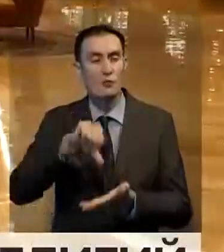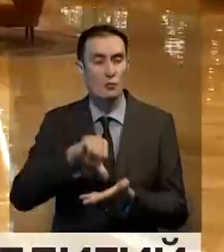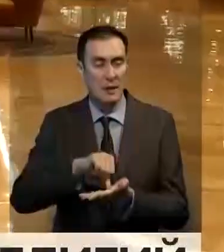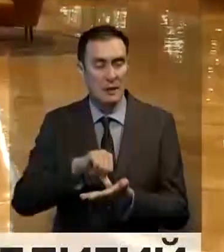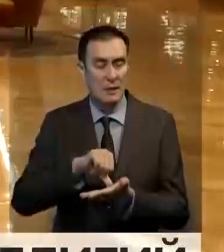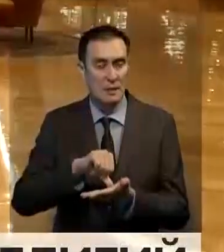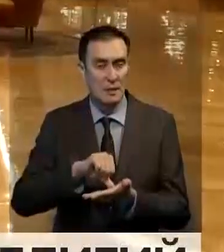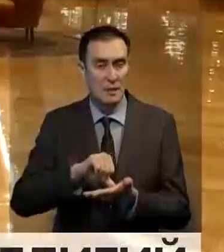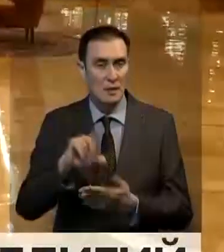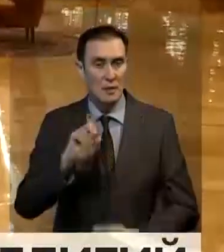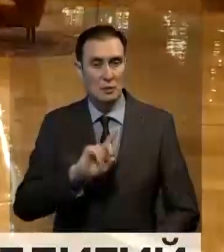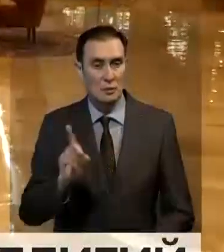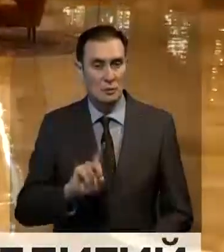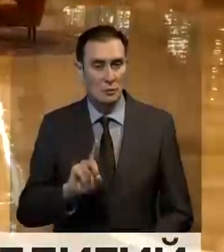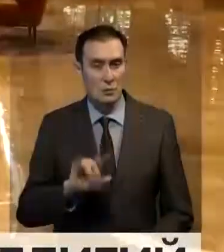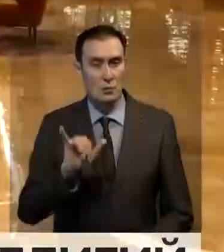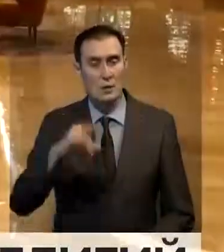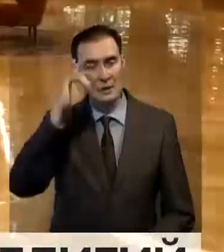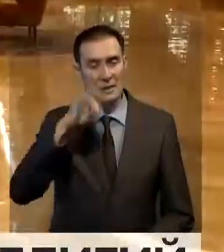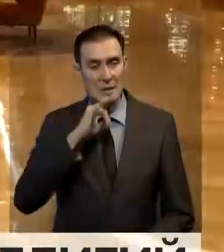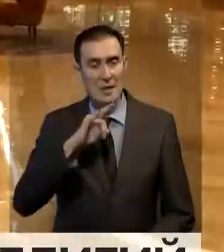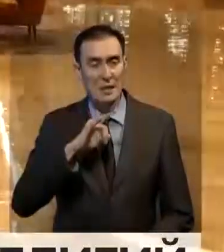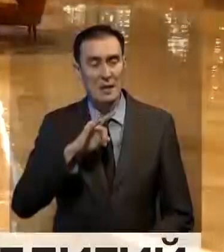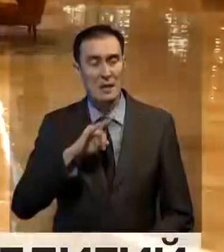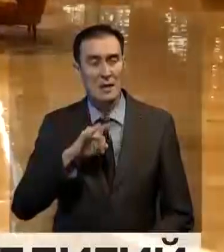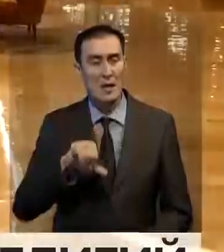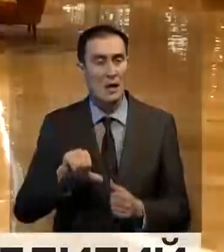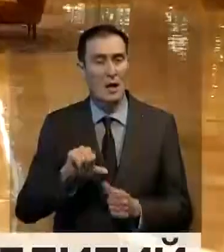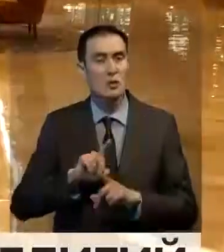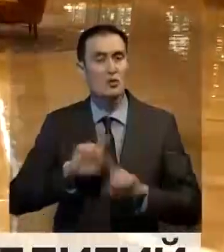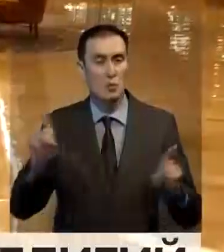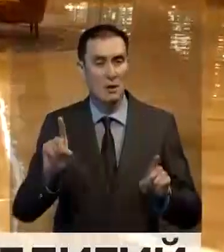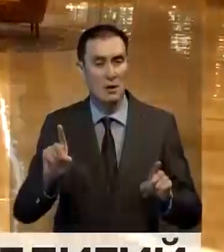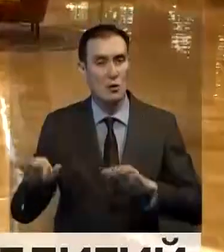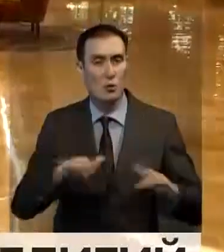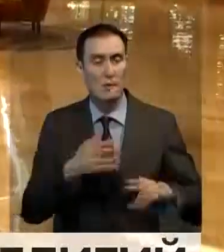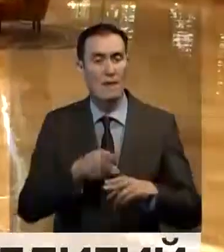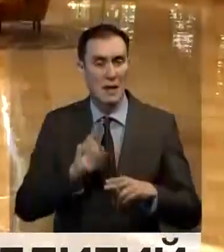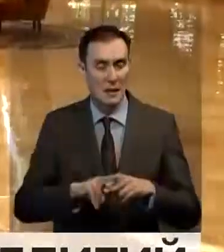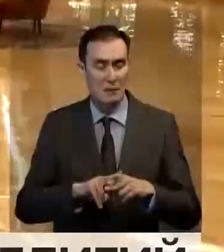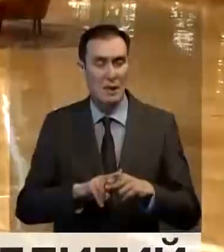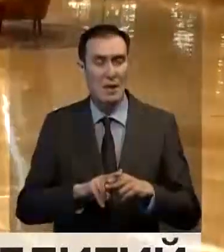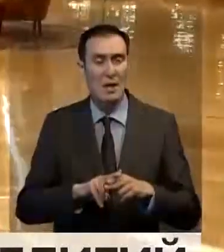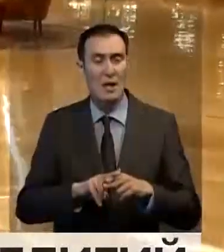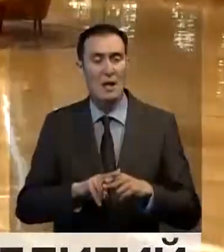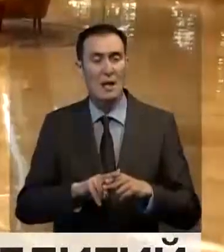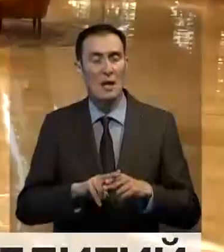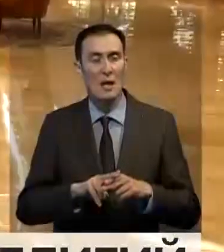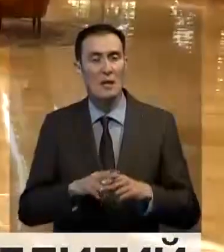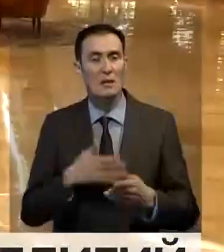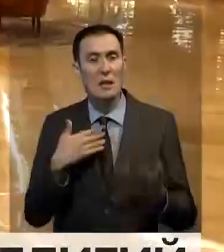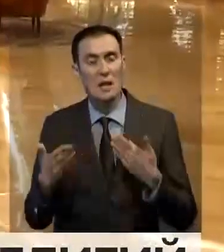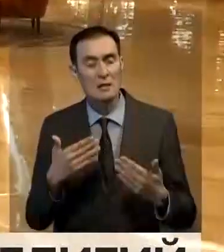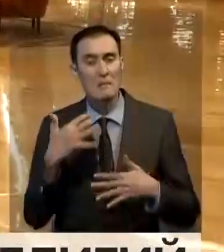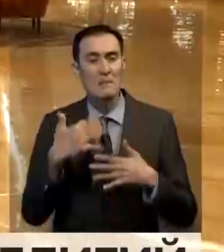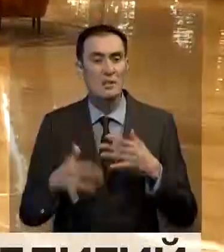свою очередь, что у Казахстана особая роль как раз-таки именно в этом для налаживания